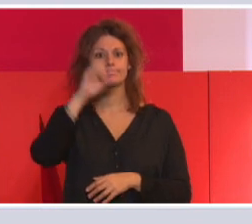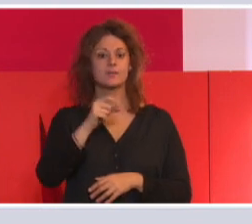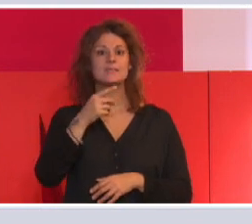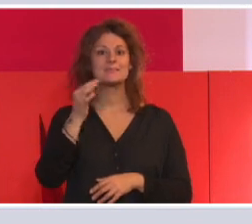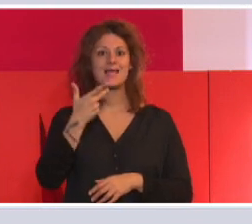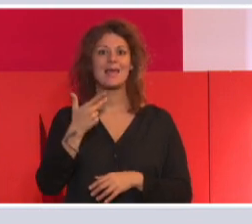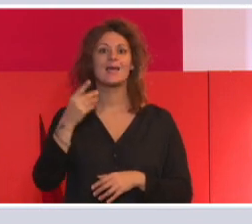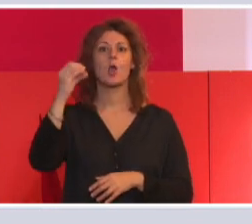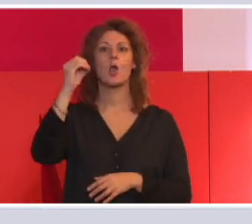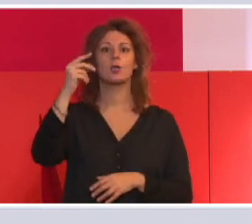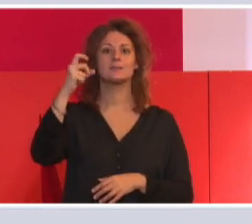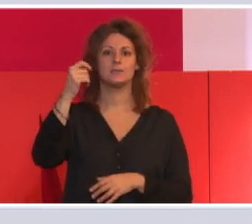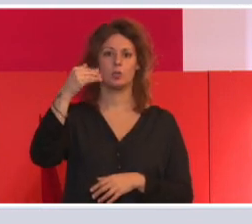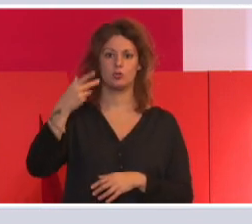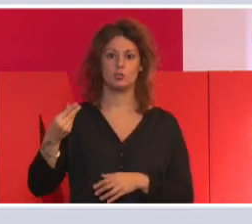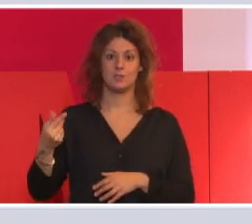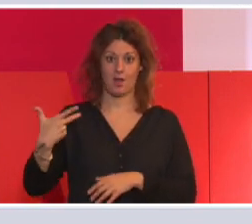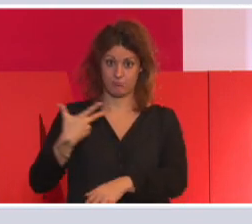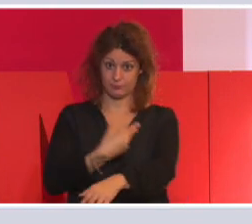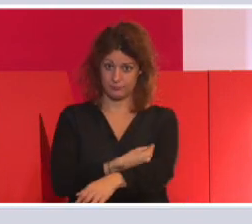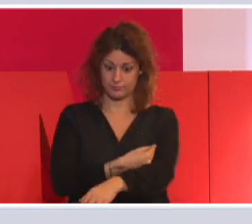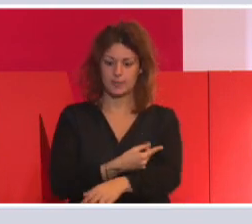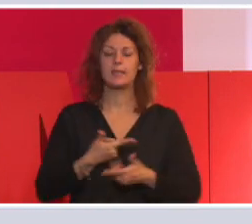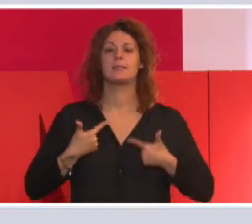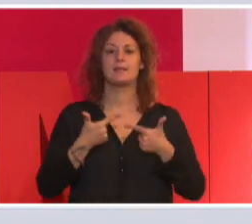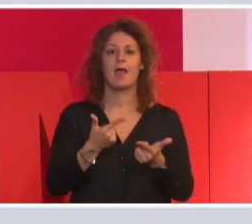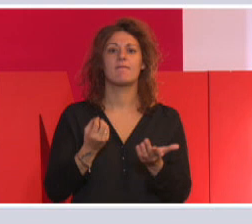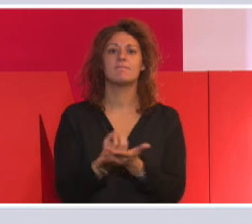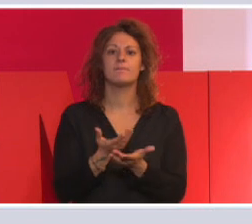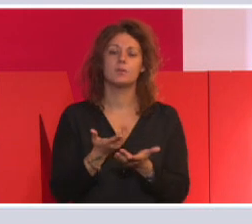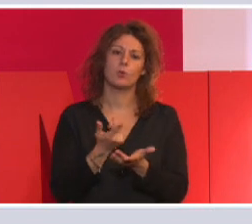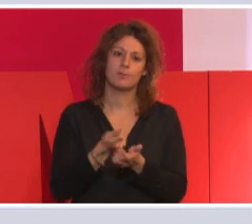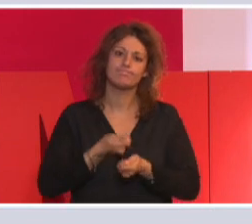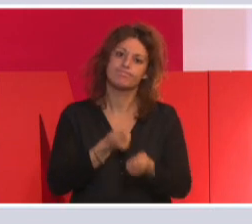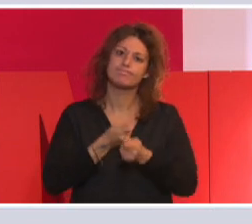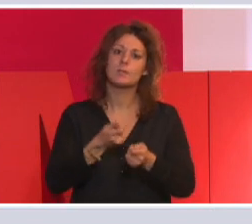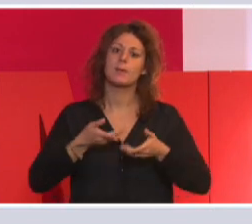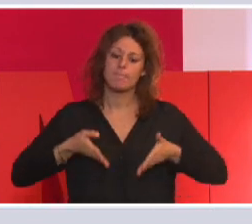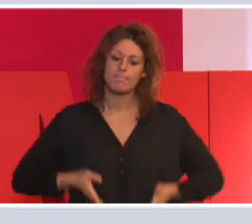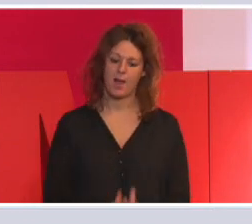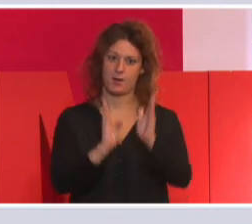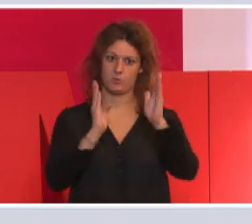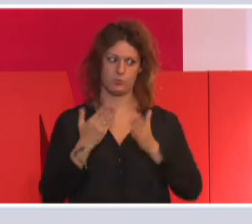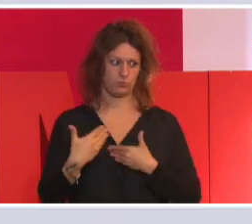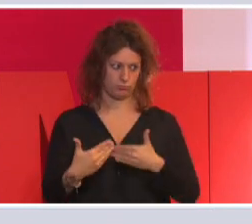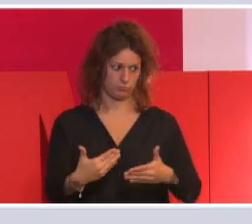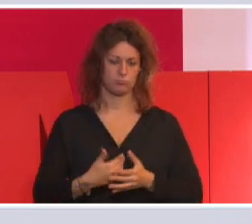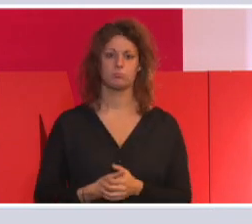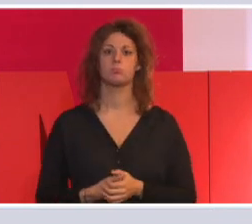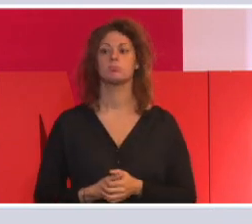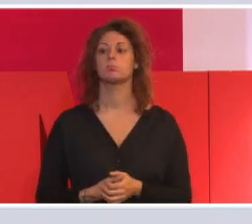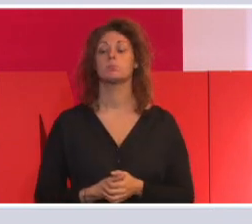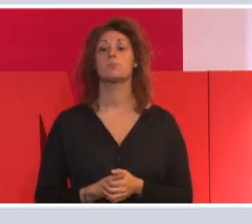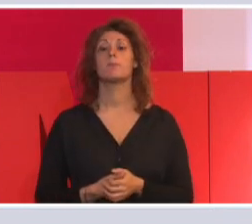agisce anche sui dotti lattiferi delle mammelle per permettere l'allattamento accanto a questo però lo sito cina è anche un